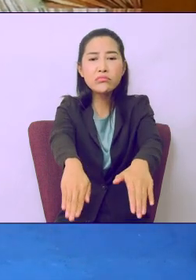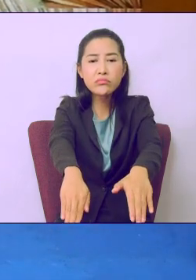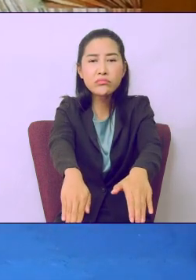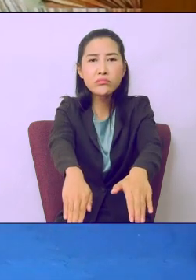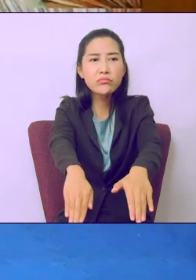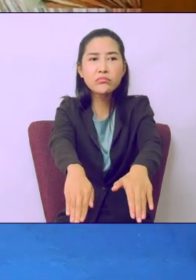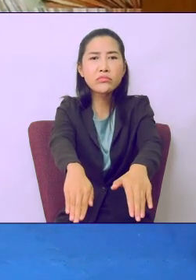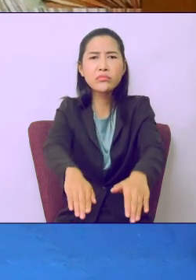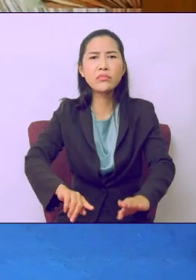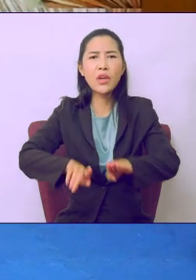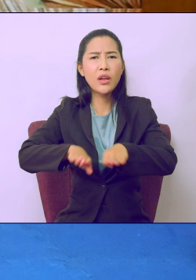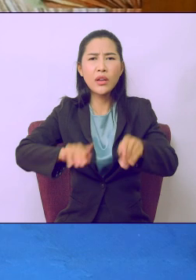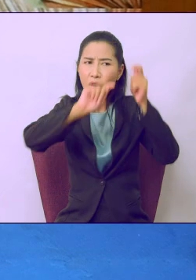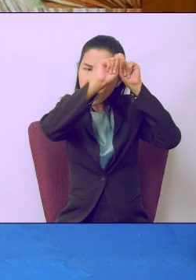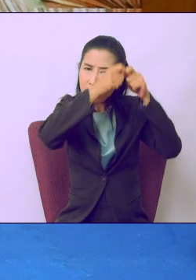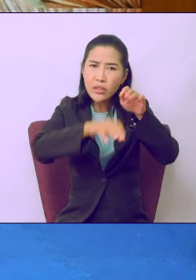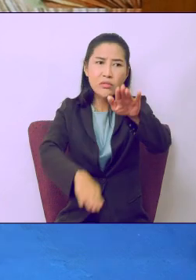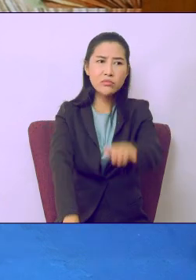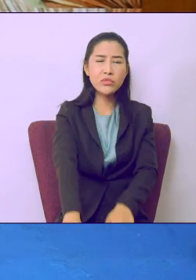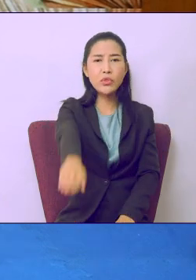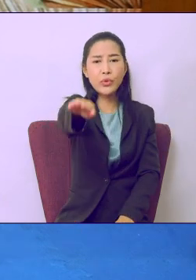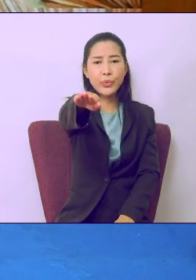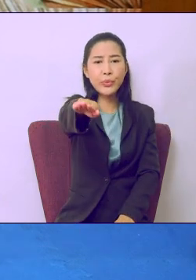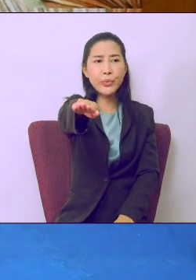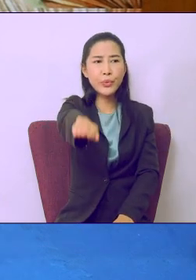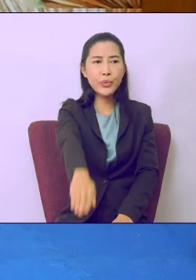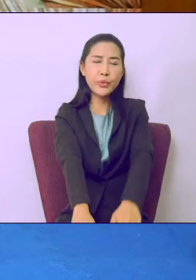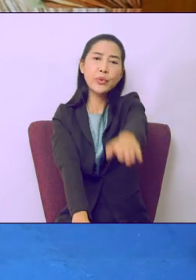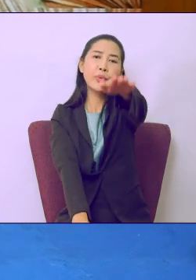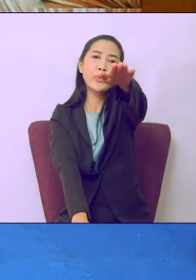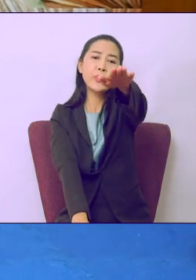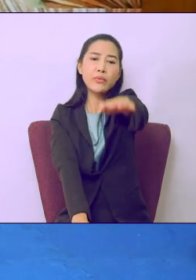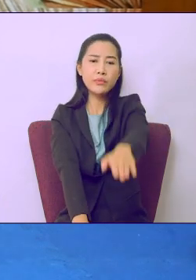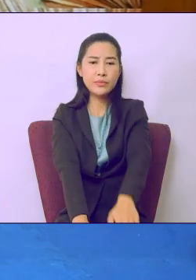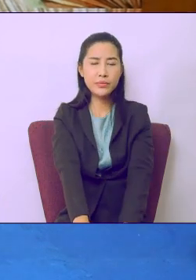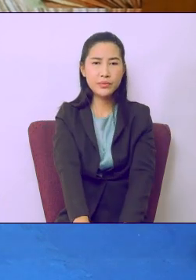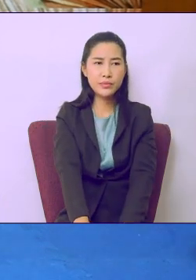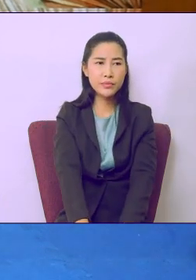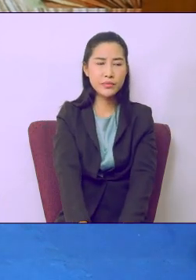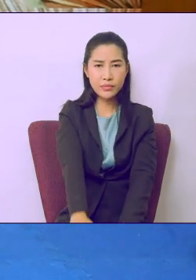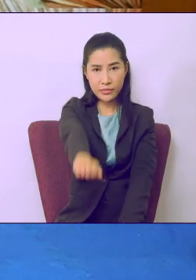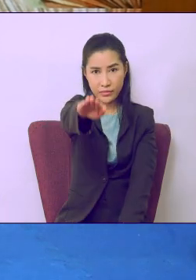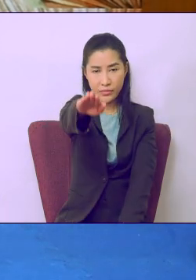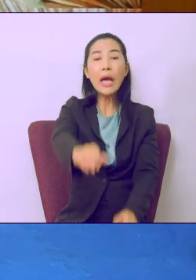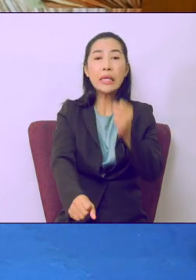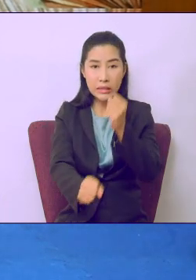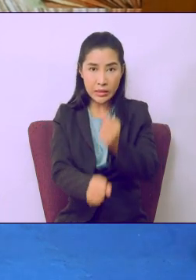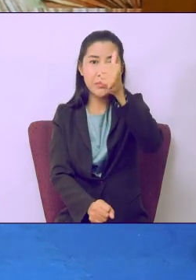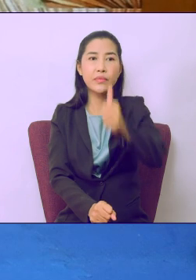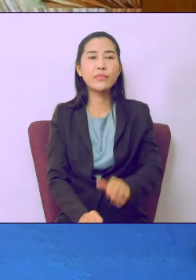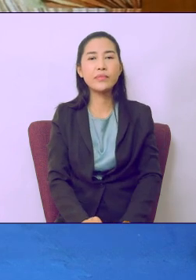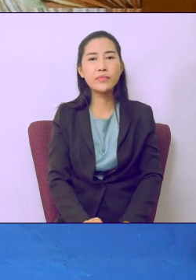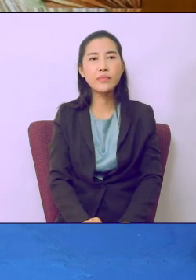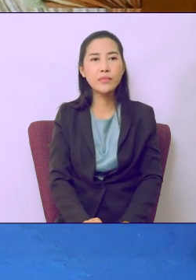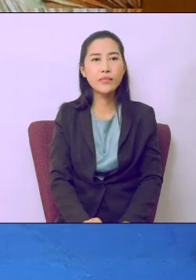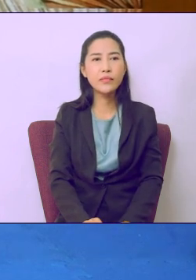ได้แต่ถ้าเป็นพวกน้องอิสติไม่ค่อยมีปัญหานะครับยกขึ้นข้างเดียวเนี่ยนะครับอย่างเงี้ยได้นะนะ